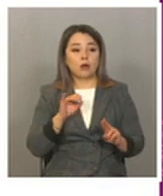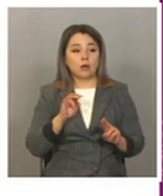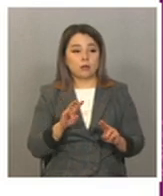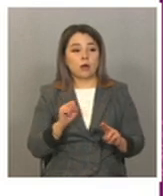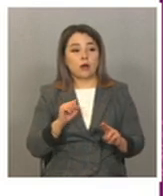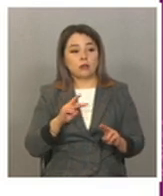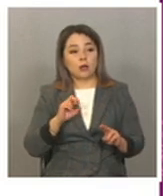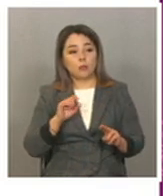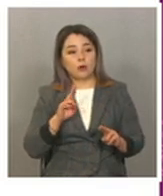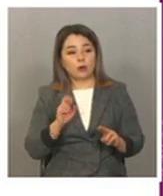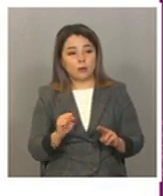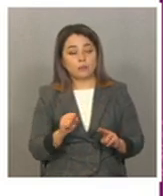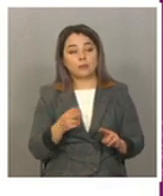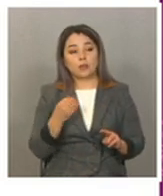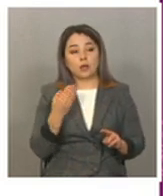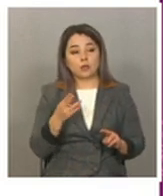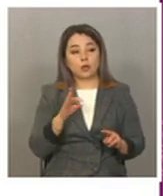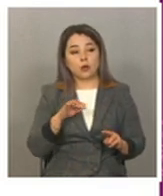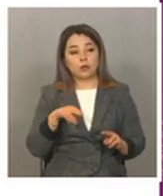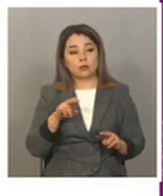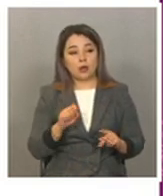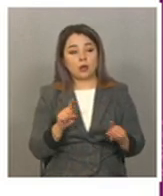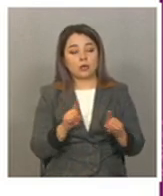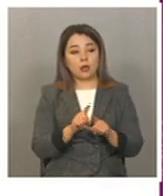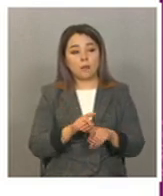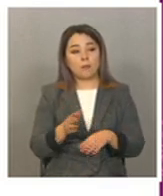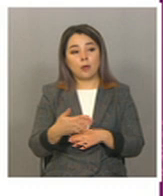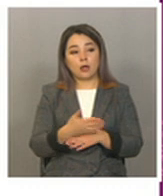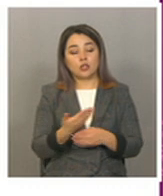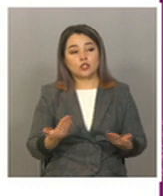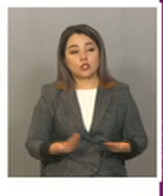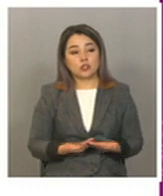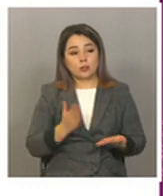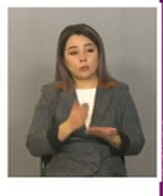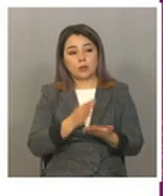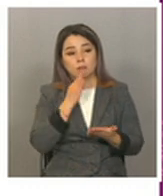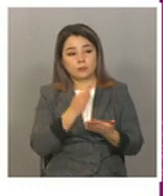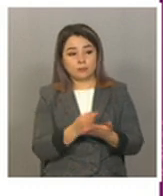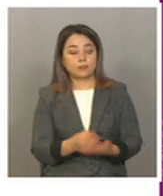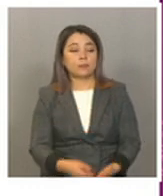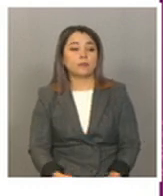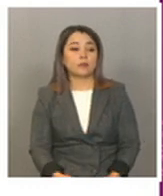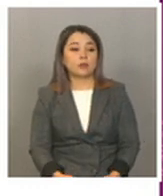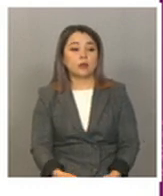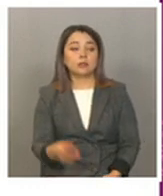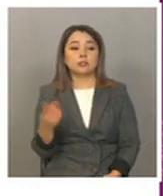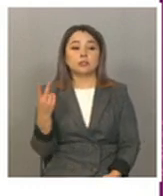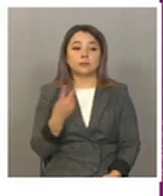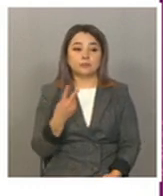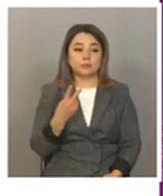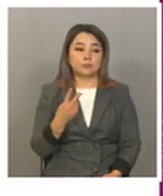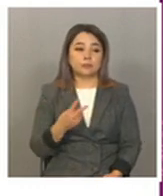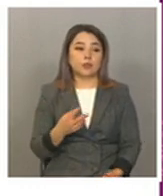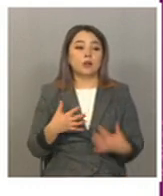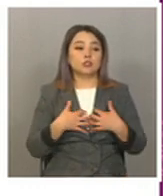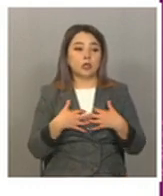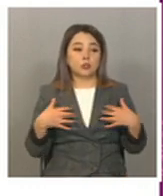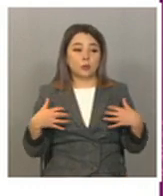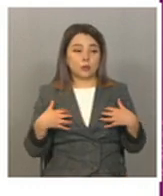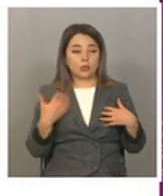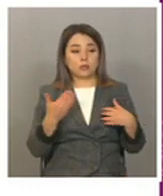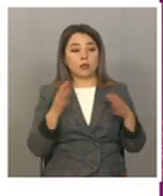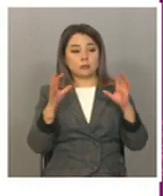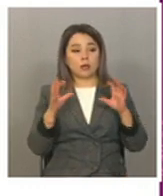алабұға, және торда сияқты балықтар тіршілік етеді. Екінші, жануарларды